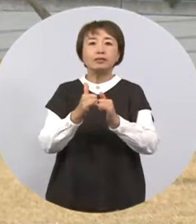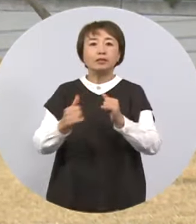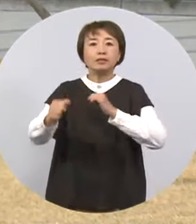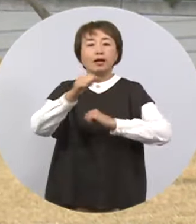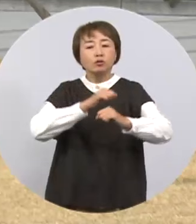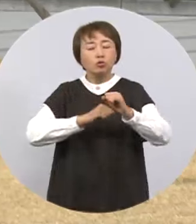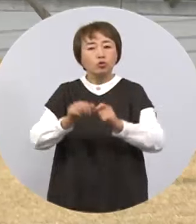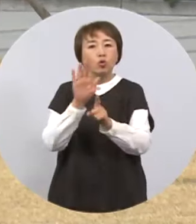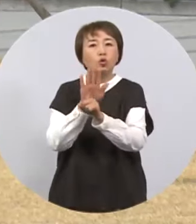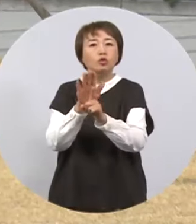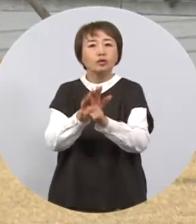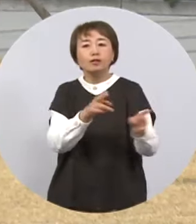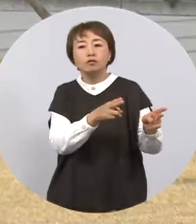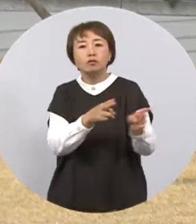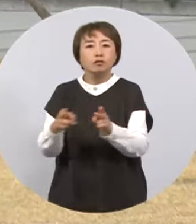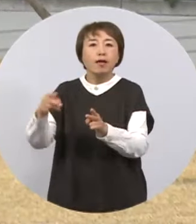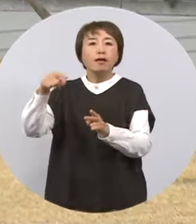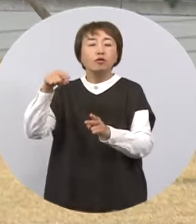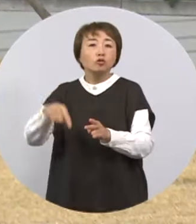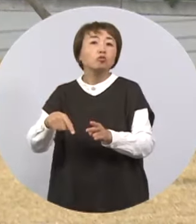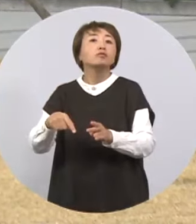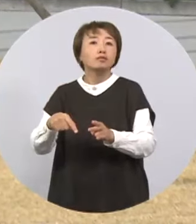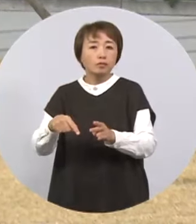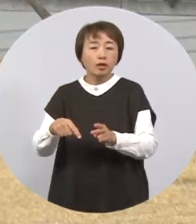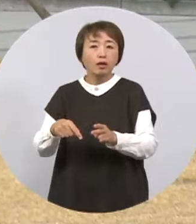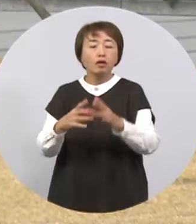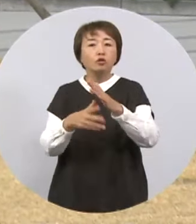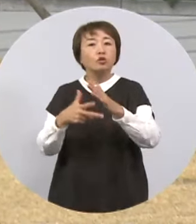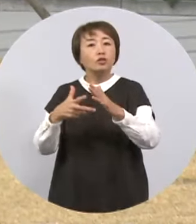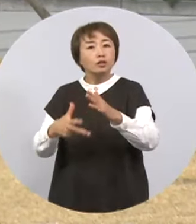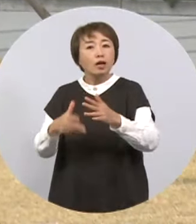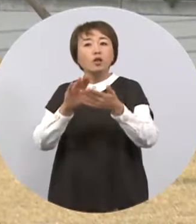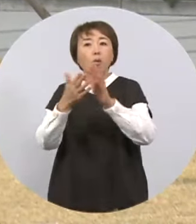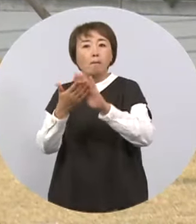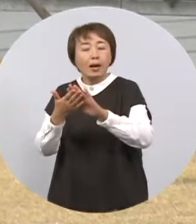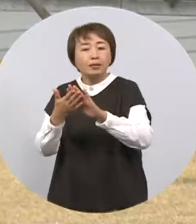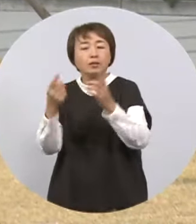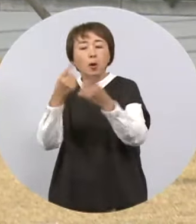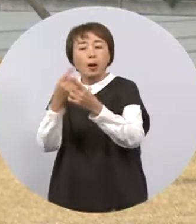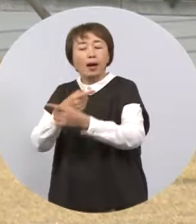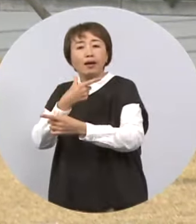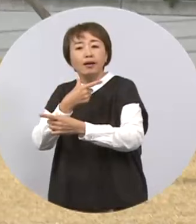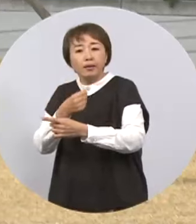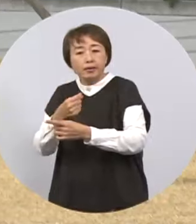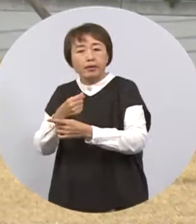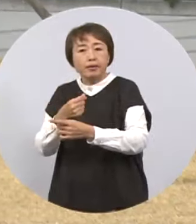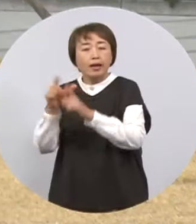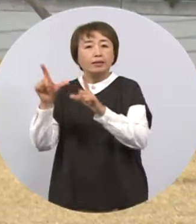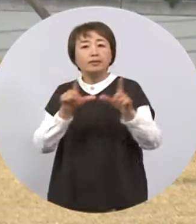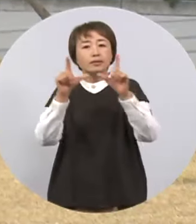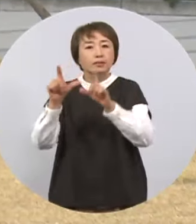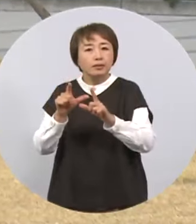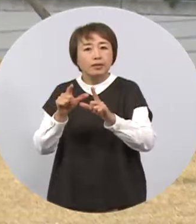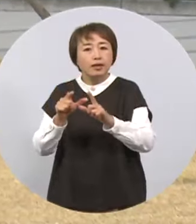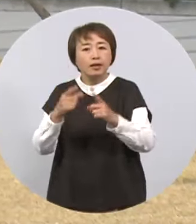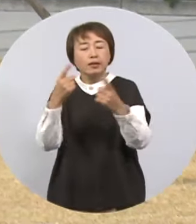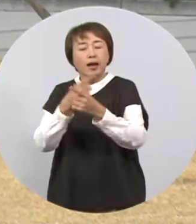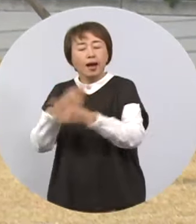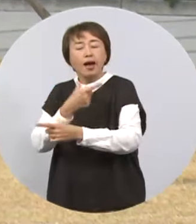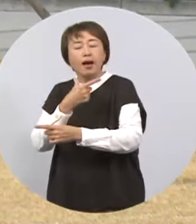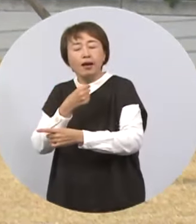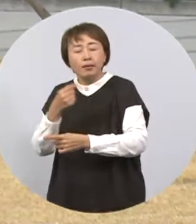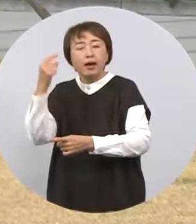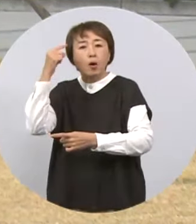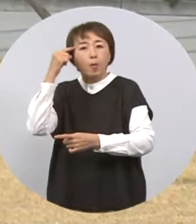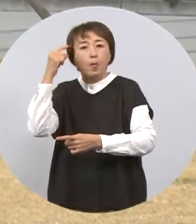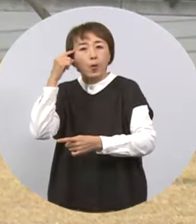する制度の一つで、藤沢の町でこう良くしていきたい、町の生活をこう変えていきたいと思う私